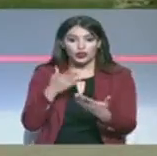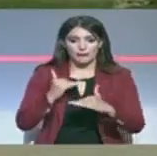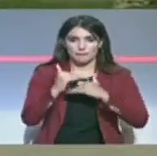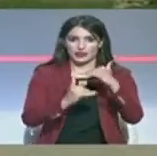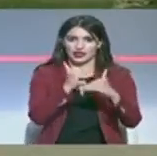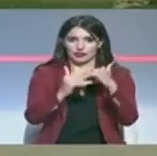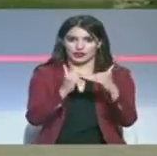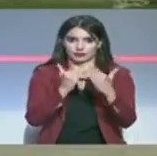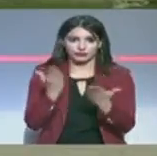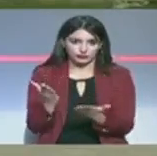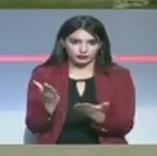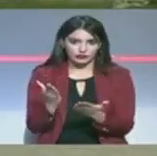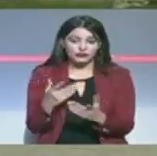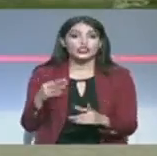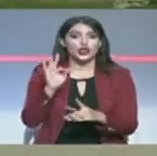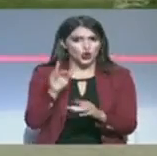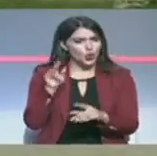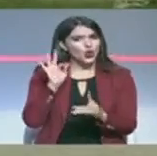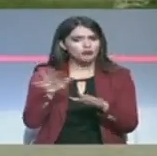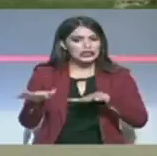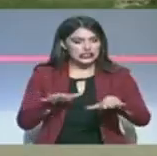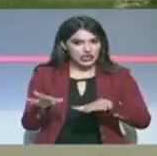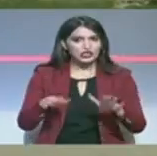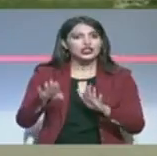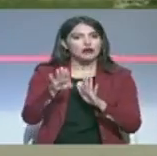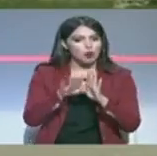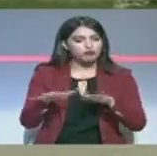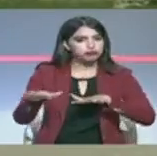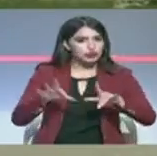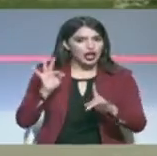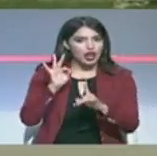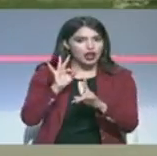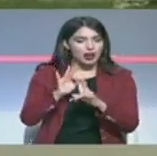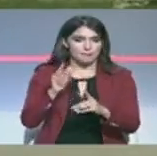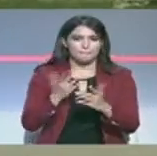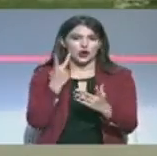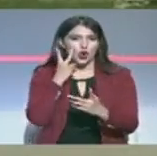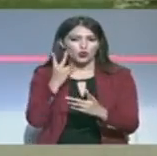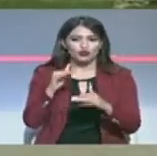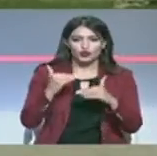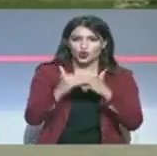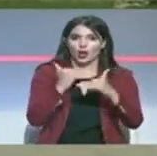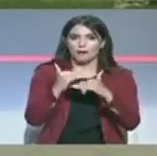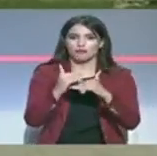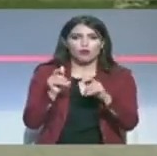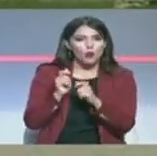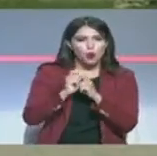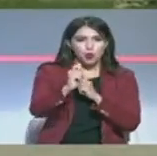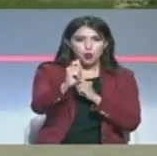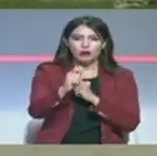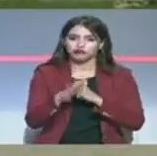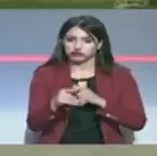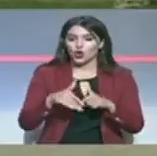التنموي وعلى حساب التخطيط الاستراتيجي في إطار بعد متوسط وطويل. كل